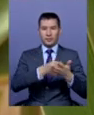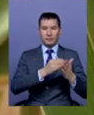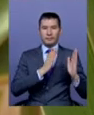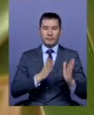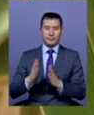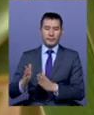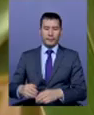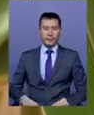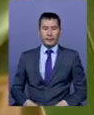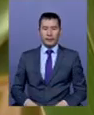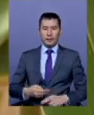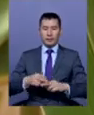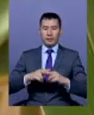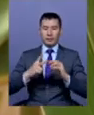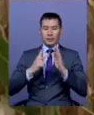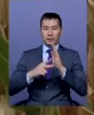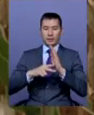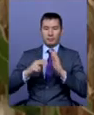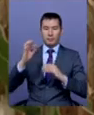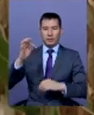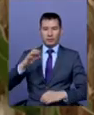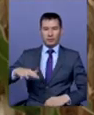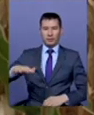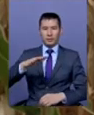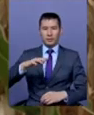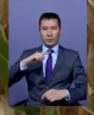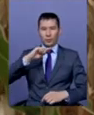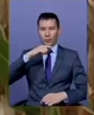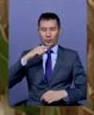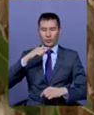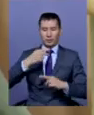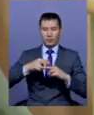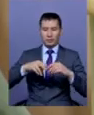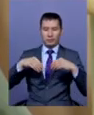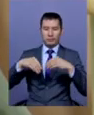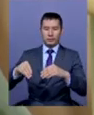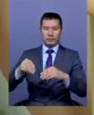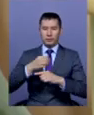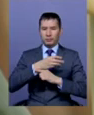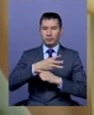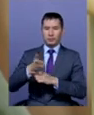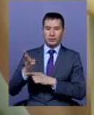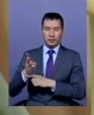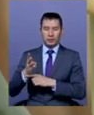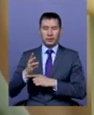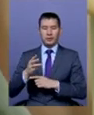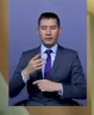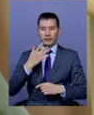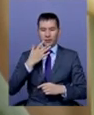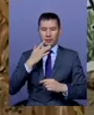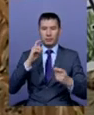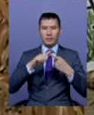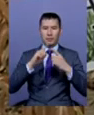бойынша шаруалардың 70% жүгерінің жаңа тұқымымен қамтамасыз етіп отырған шаруа қожалығы. Олар жүгеріні будандастырып, әр өңірдің ауа